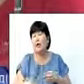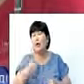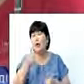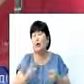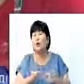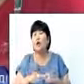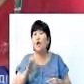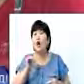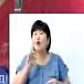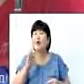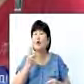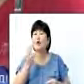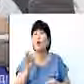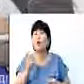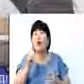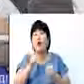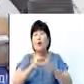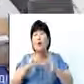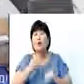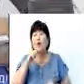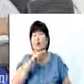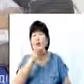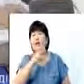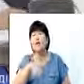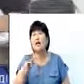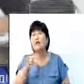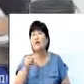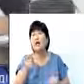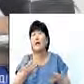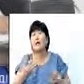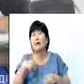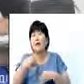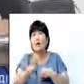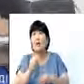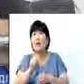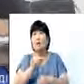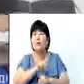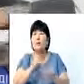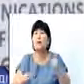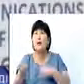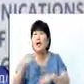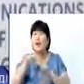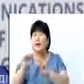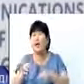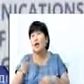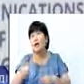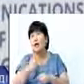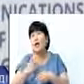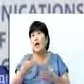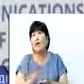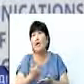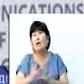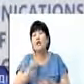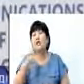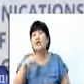конкурстар мен аукциондардың қорытындысымен үнемделген 2 миллиард теңгеден астам қаржы тапсырыс беруші мекемелерге қайтарылады. Басқармадағы басты жаңалық шілде